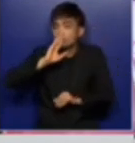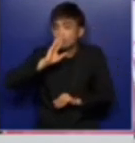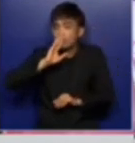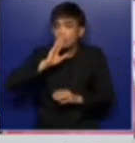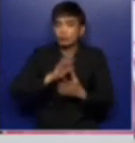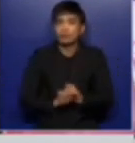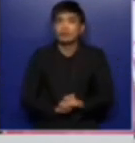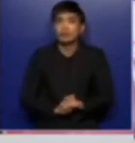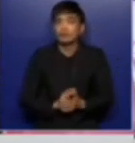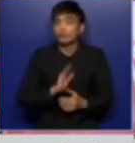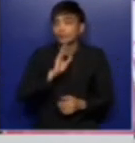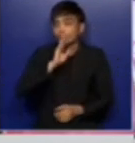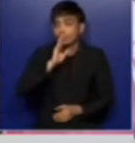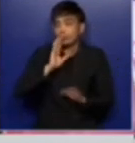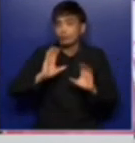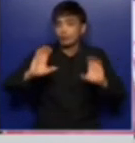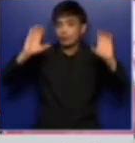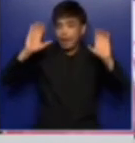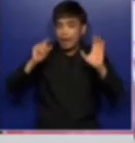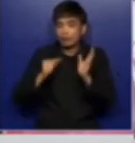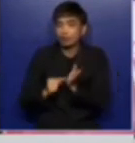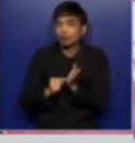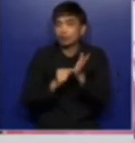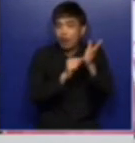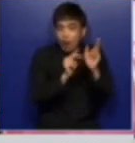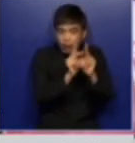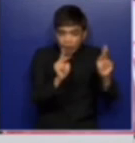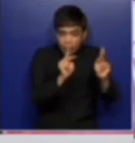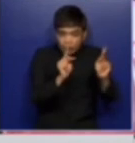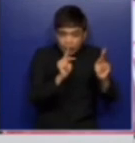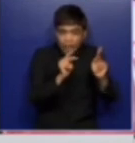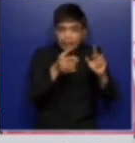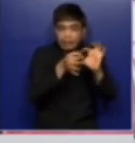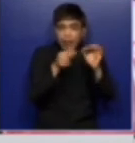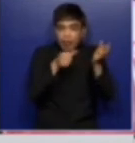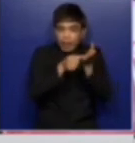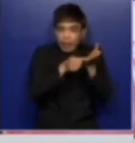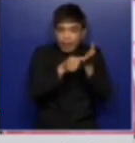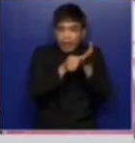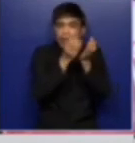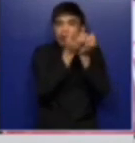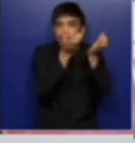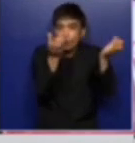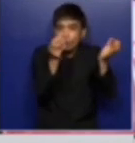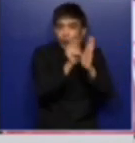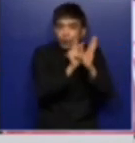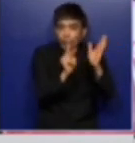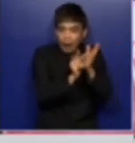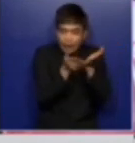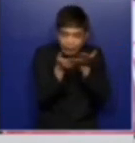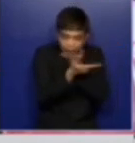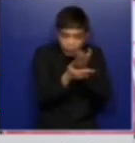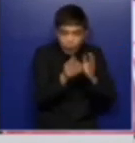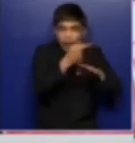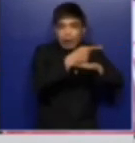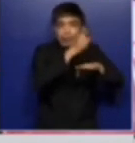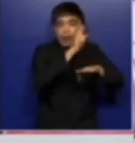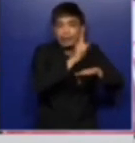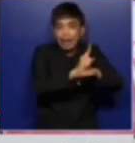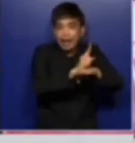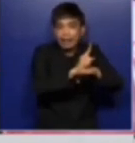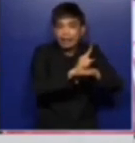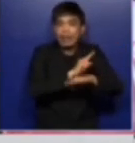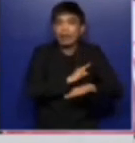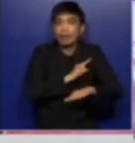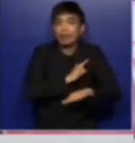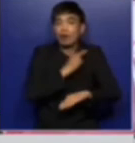ไปยังคณะกรรมการศึกษาการแก้ไขรัฐธรรมนูญซึ่งตัวประธานเป็นที่ปรึกษาท่านน